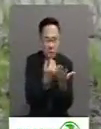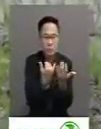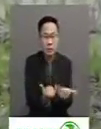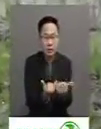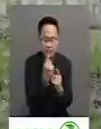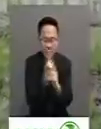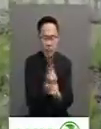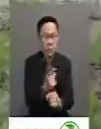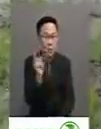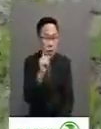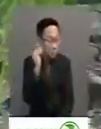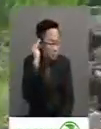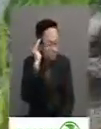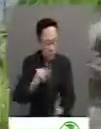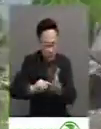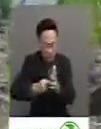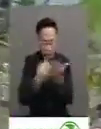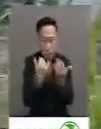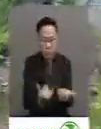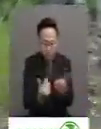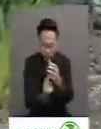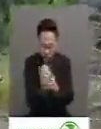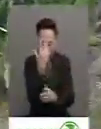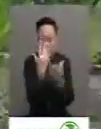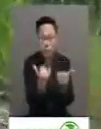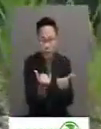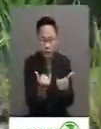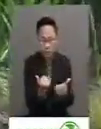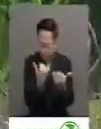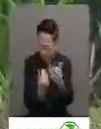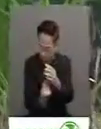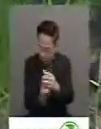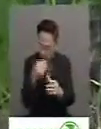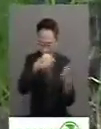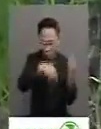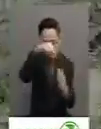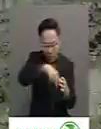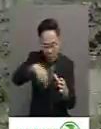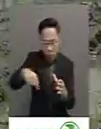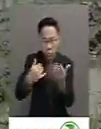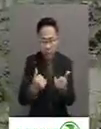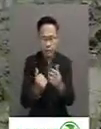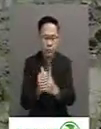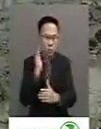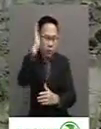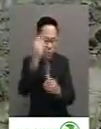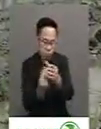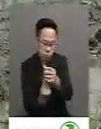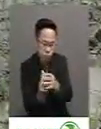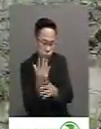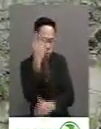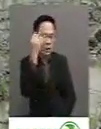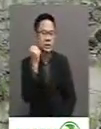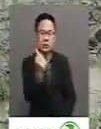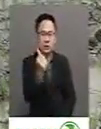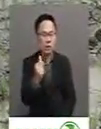นื่องจากเชื่อกันนะครับว่าถ้าเริ่มต้นปลูกข้าววันนี้พืชผลทางการเกษตรจะเจริญงอกงามปราศจากศัตรูพืชด้วยนะครับ